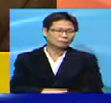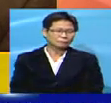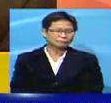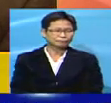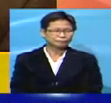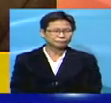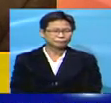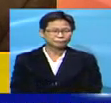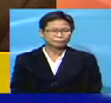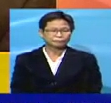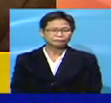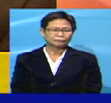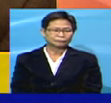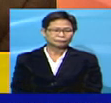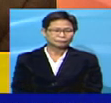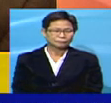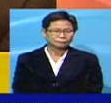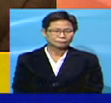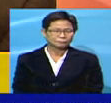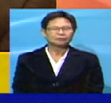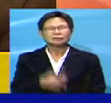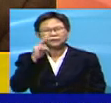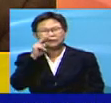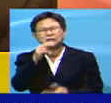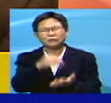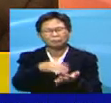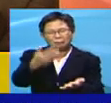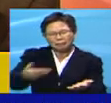and also you look at the inflation, so we're pretty